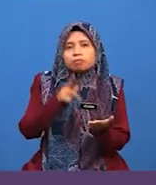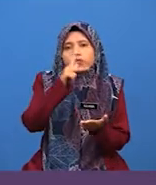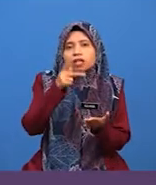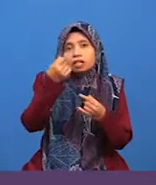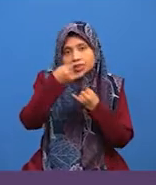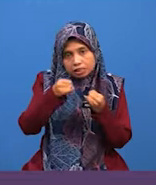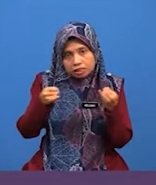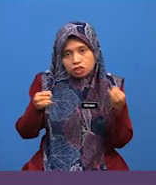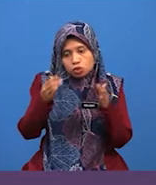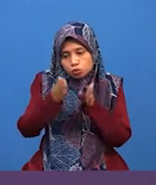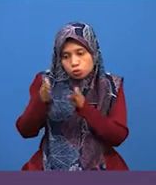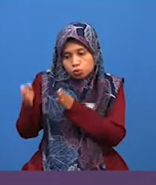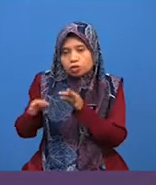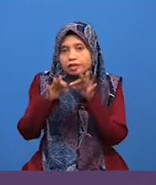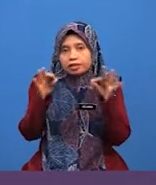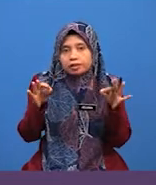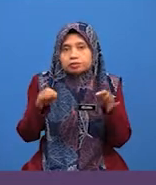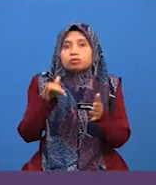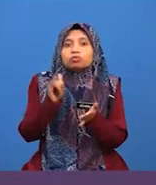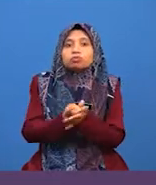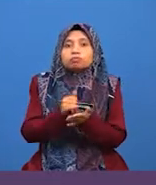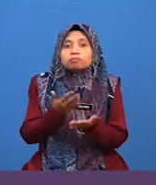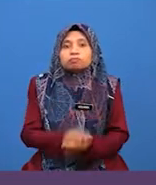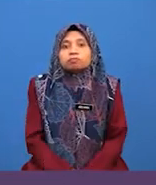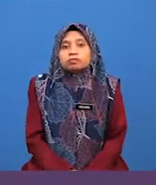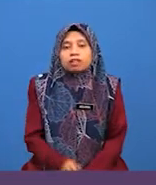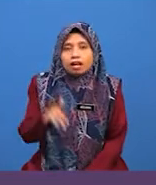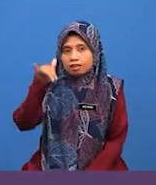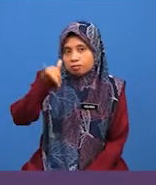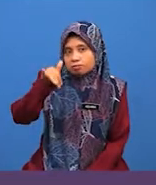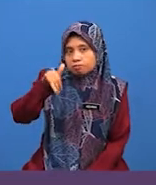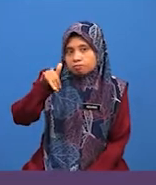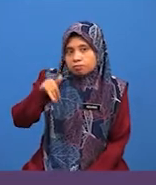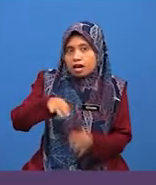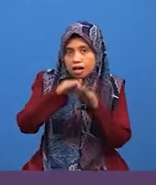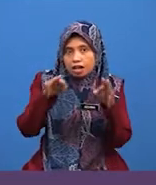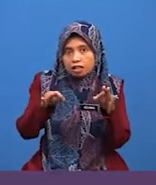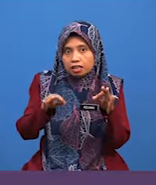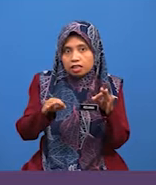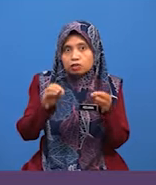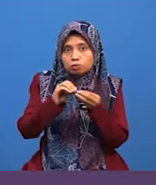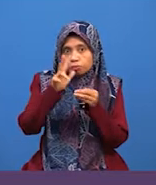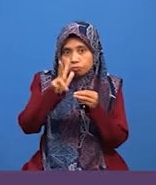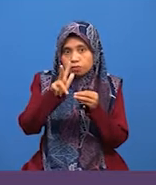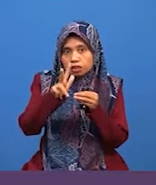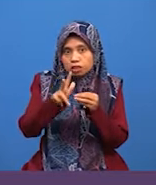Apakah jenis susunan ayatnya? Ya, ayat yang